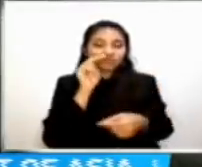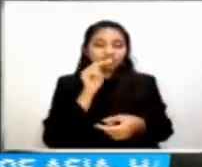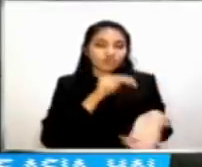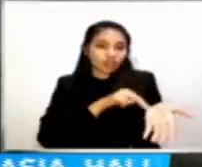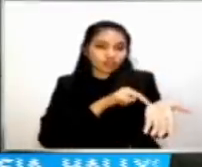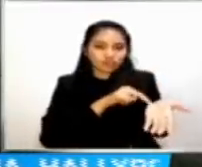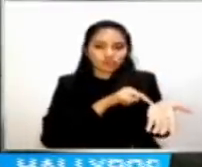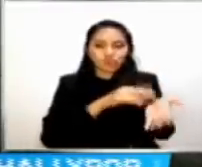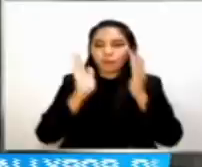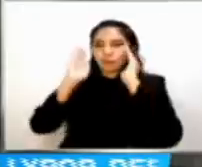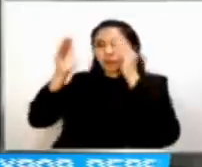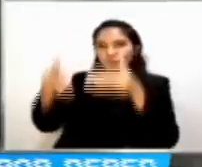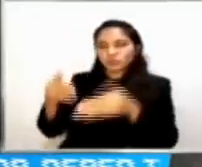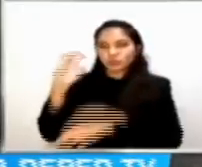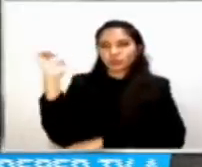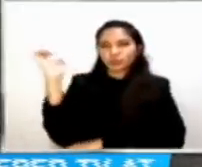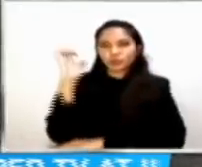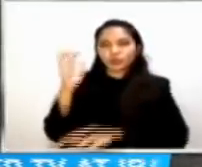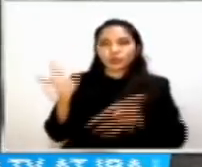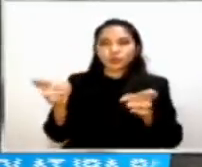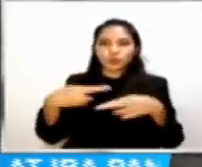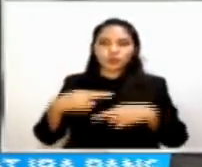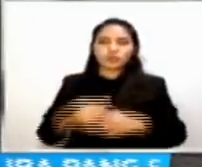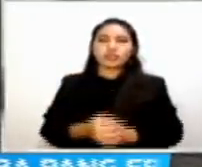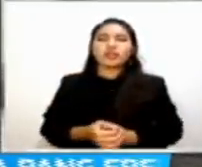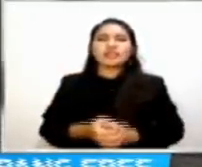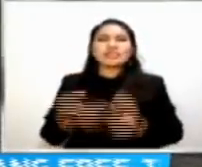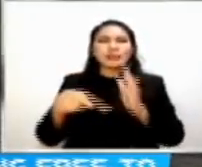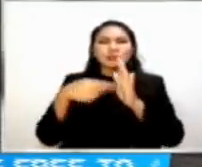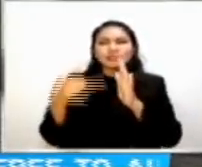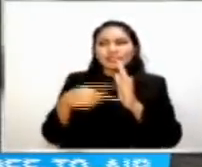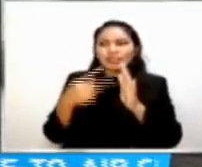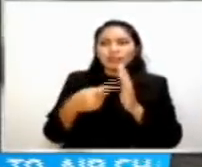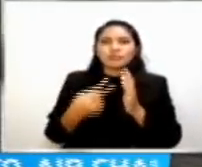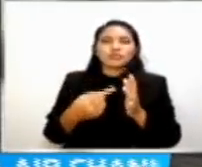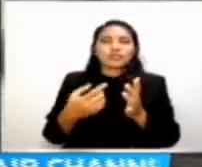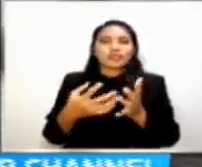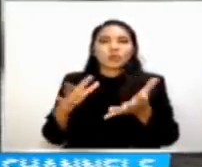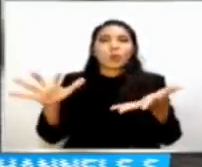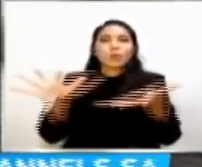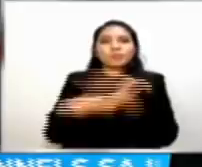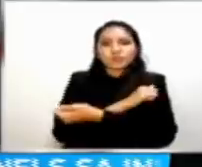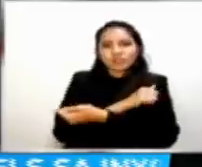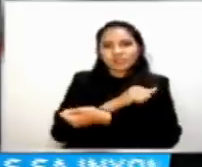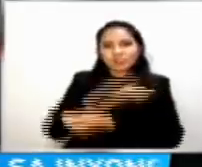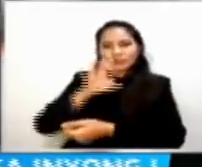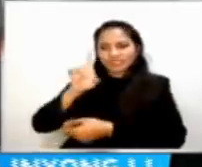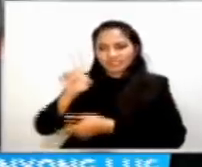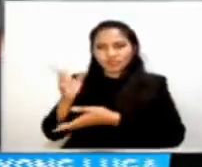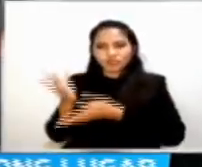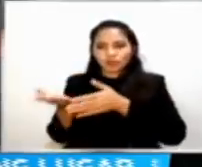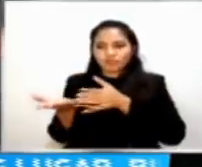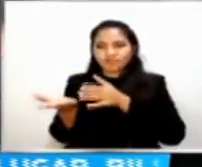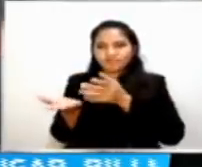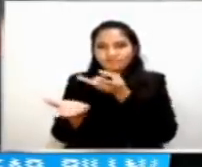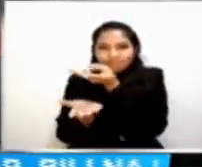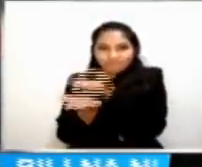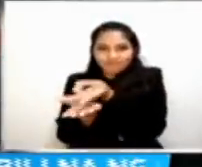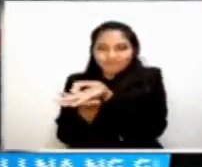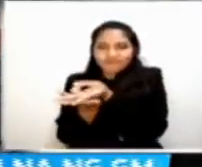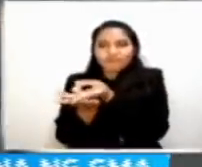hong stretches. Saan ho sila hihigain? Uupo ho talaga sila. Ang tosi ho, yung huling ano ho ko kahapon,